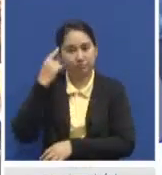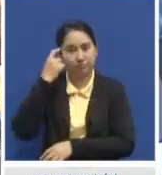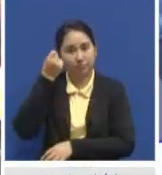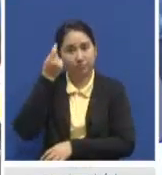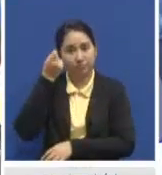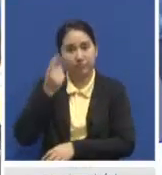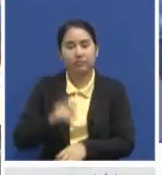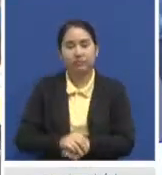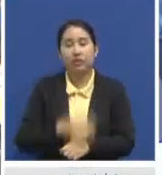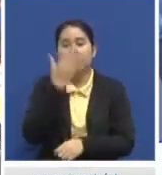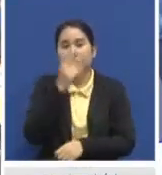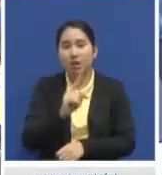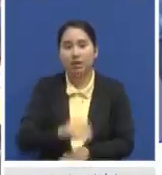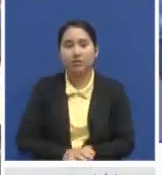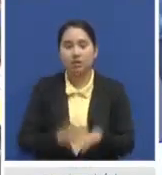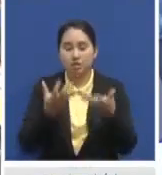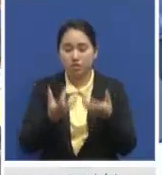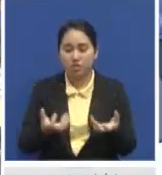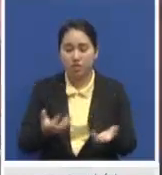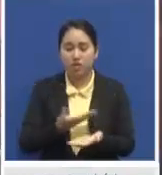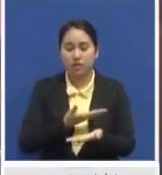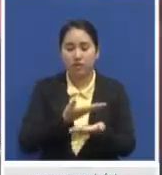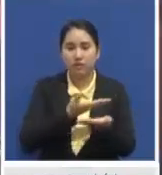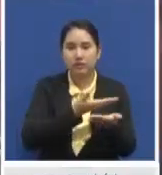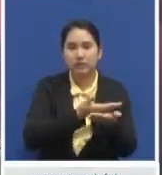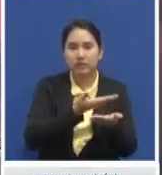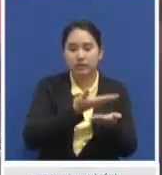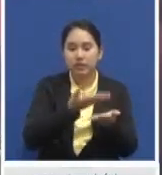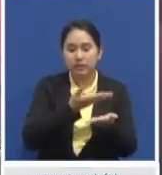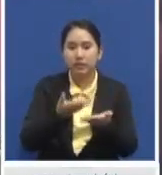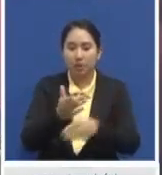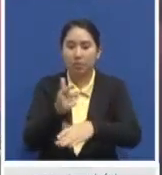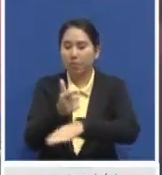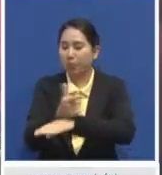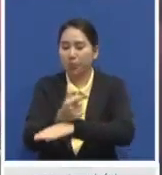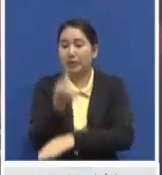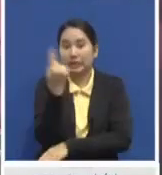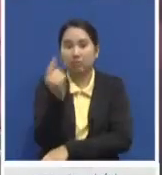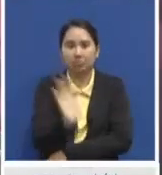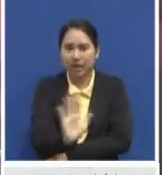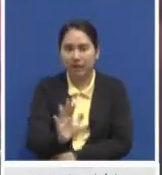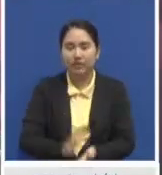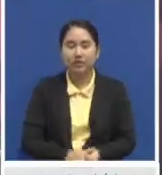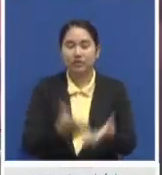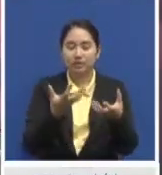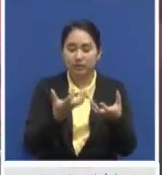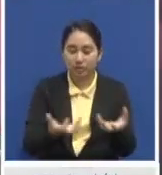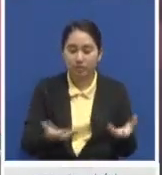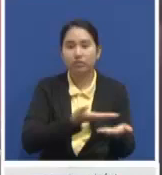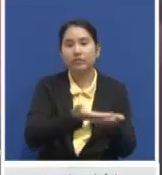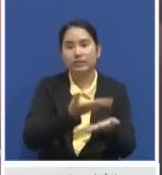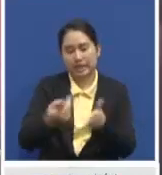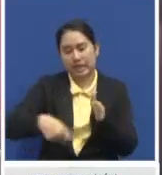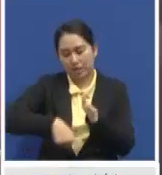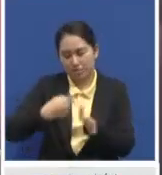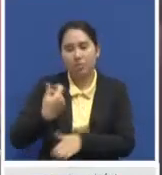คงไม่เอาไปสร้างเขื่อนอย่างเดียวเอาไปซื้อรถดับเพลิงอย่างเดียวหรือเอาไปซื้ออะไรอย่างเดียวมันก็มีเหตุผ